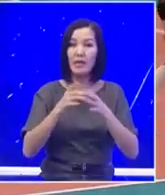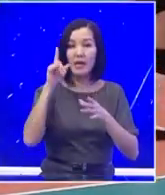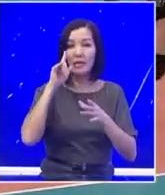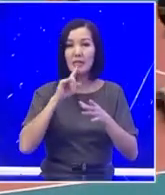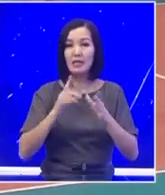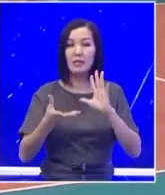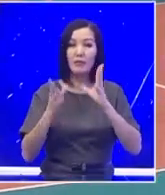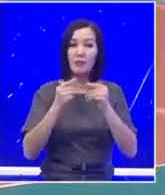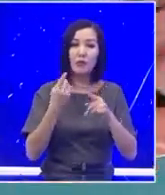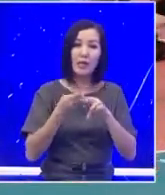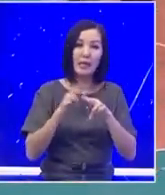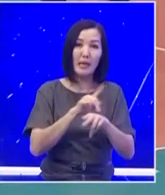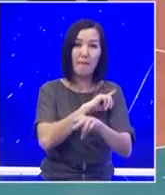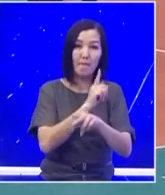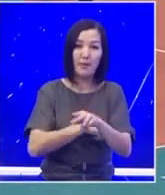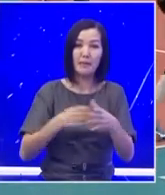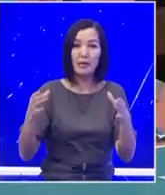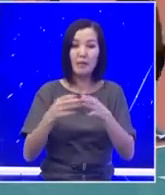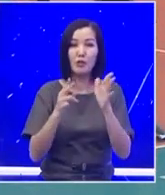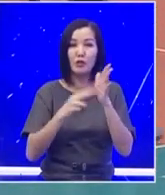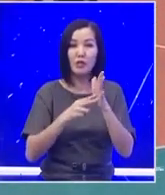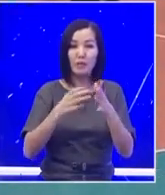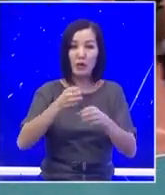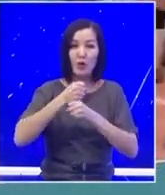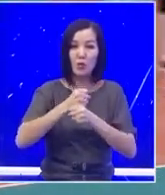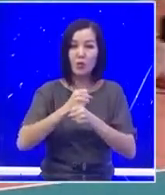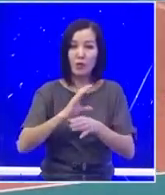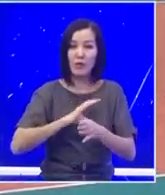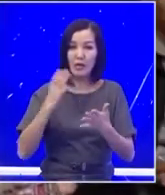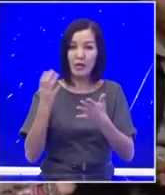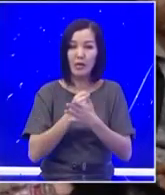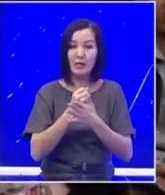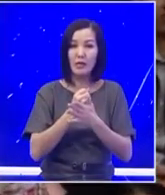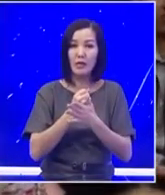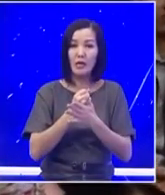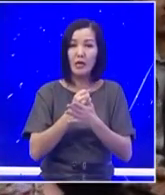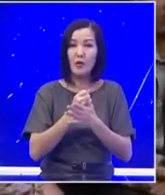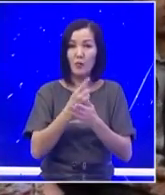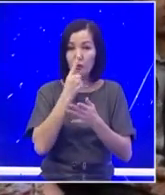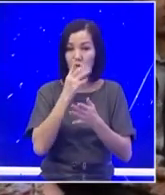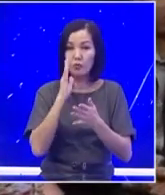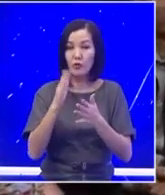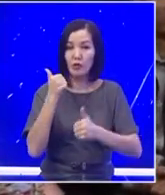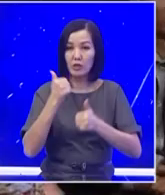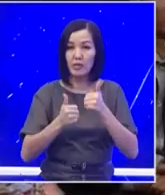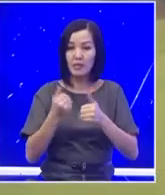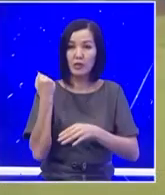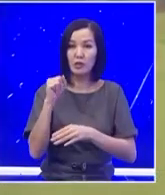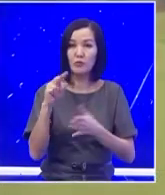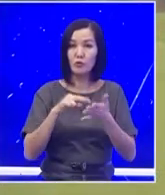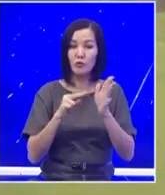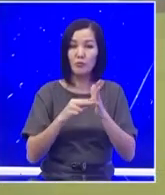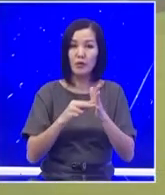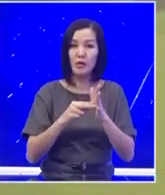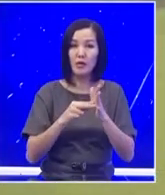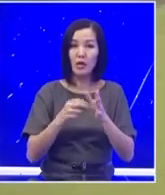келеді. Қазақстанның 7 мәрте чемпионы мен кубогының иегері осы маусымда да бас жүлдені жеңіп алуды жоспарлап отыр. Сонымен қатар дзюдошылар мен